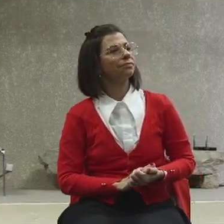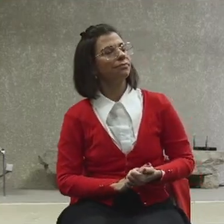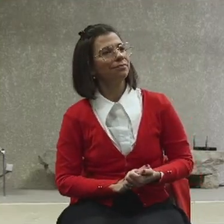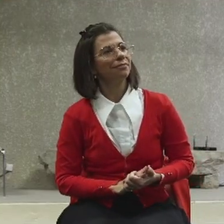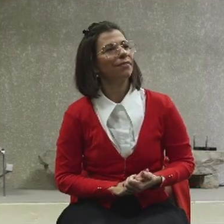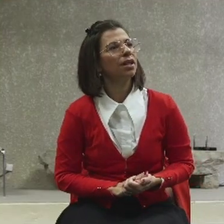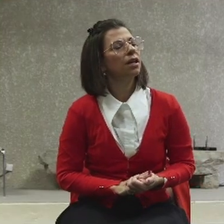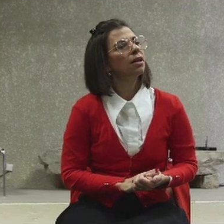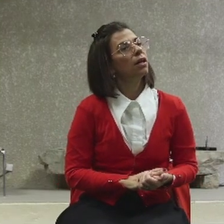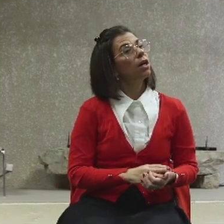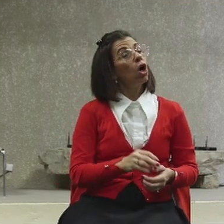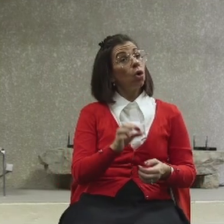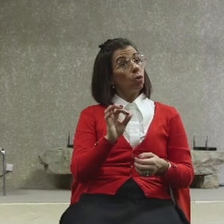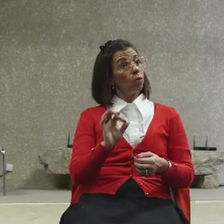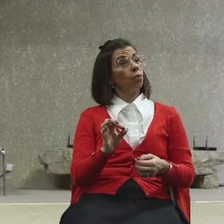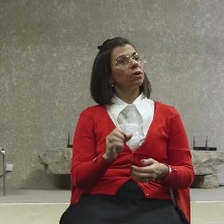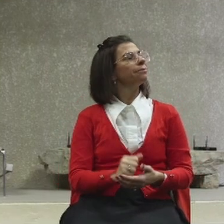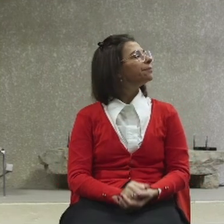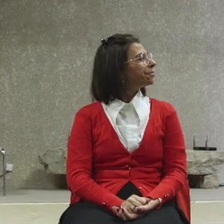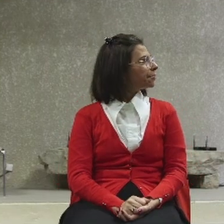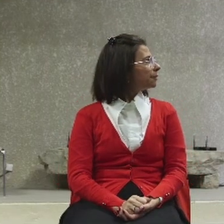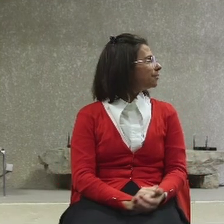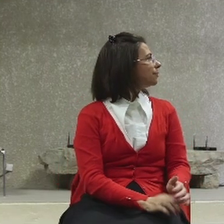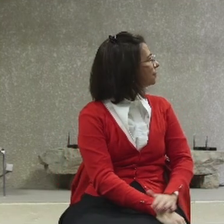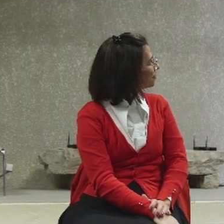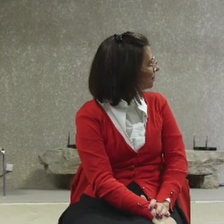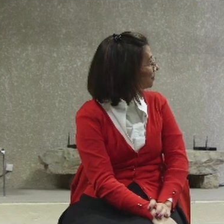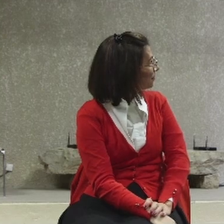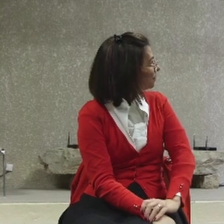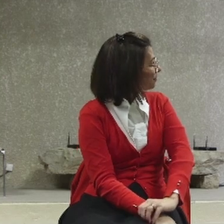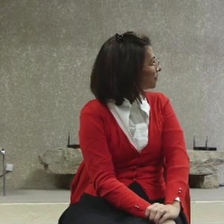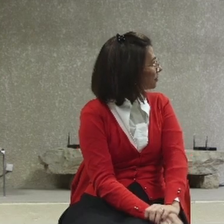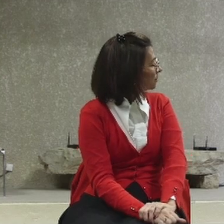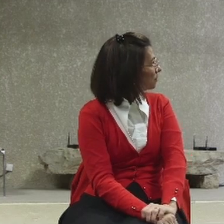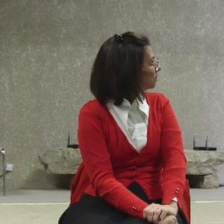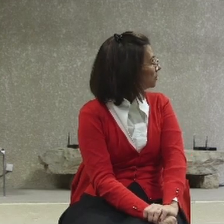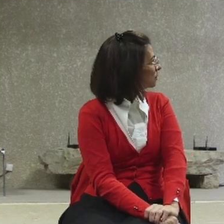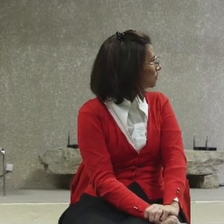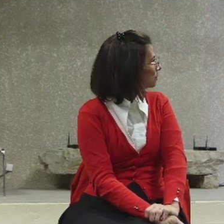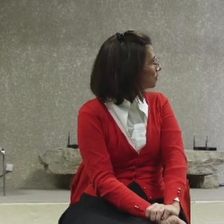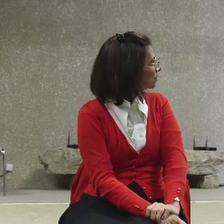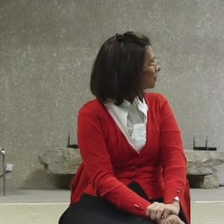au final, j'ai appris en fait que la personne était décédée.